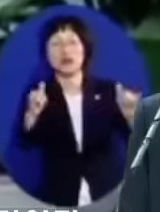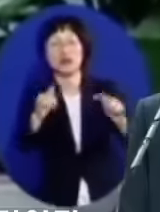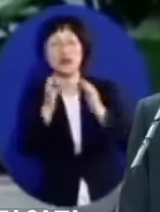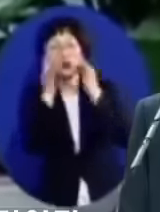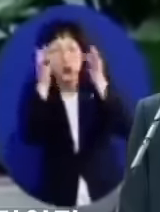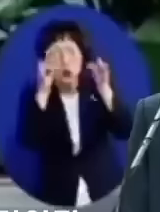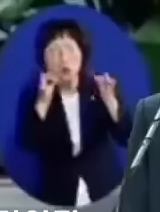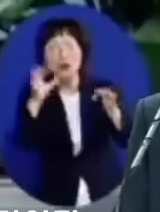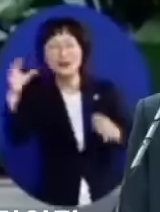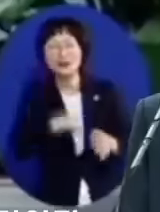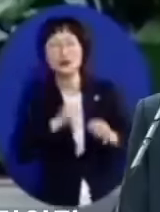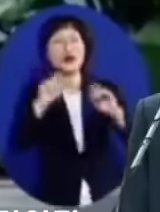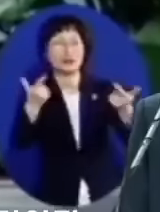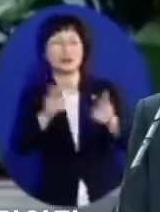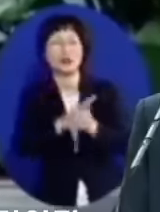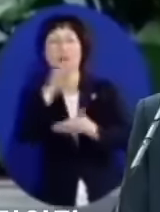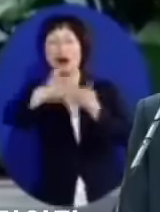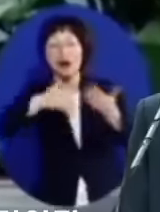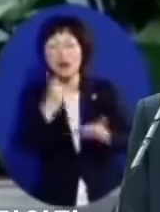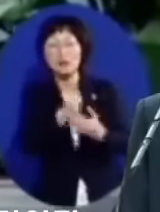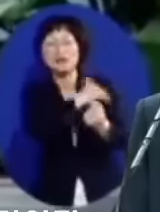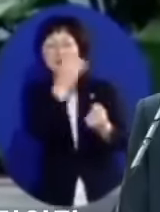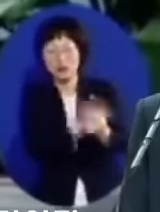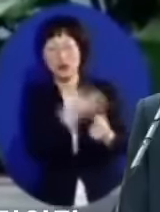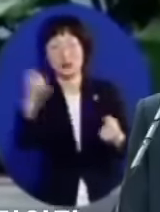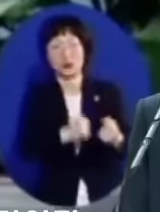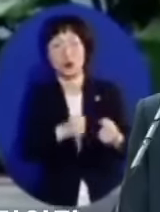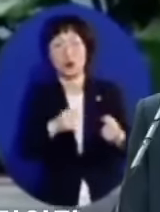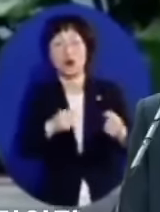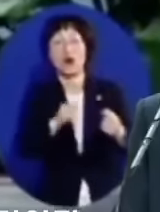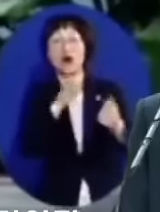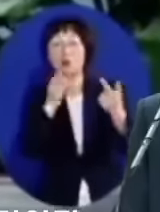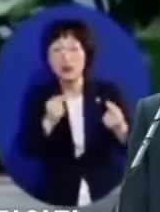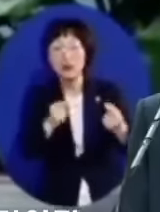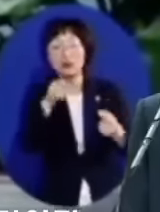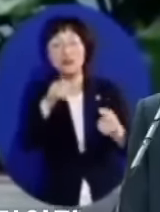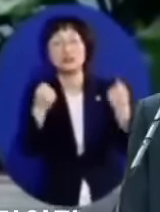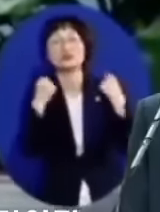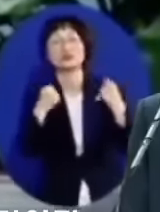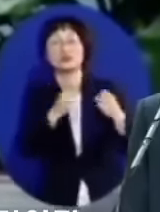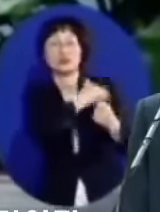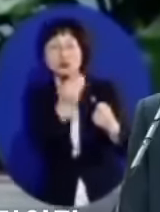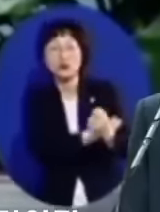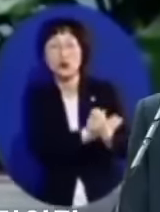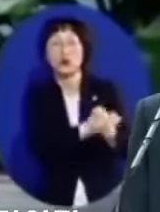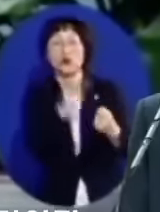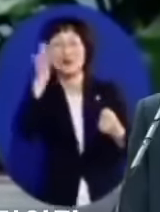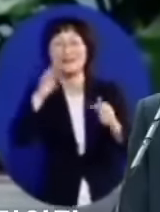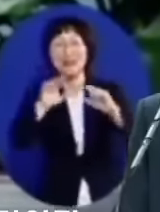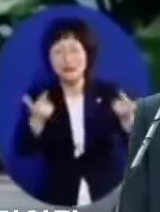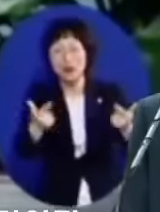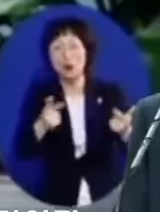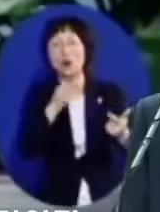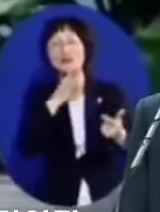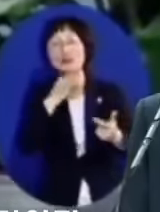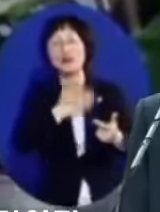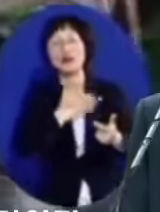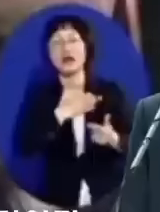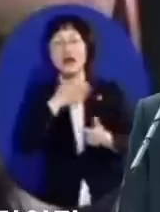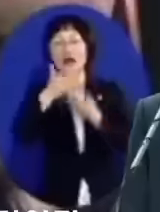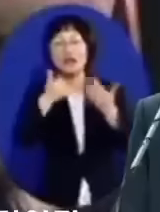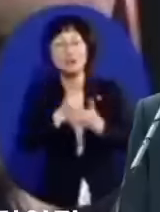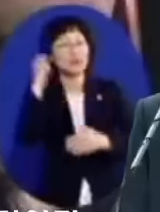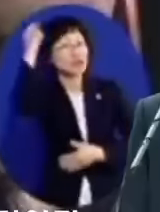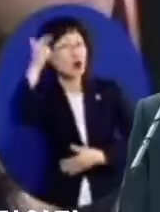노력으로 믿는 것이 아닙니다. 하나님의 능력으로 믿는 것입니다. 이는 힘으로도 되지 아니하고 능으로도 되지 아니하되 오직 나의 영으로